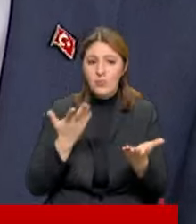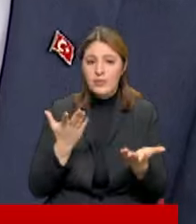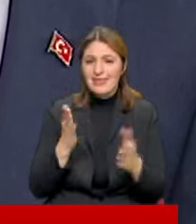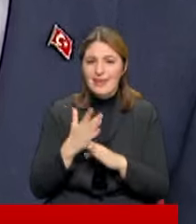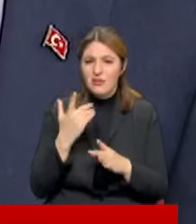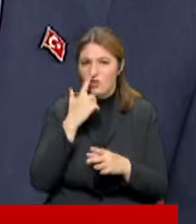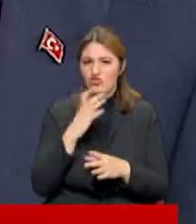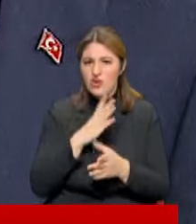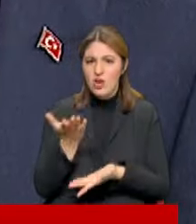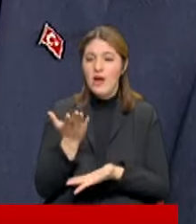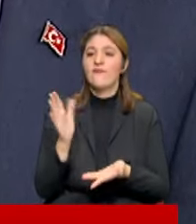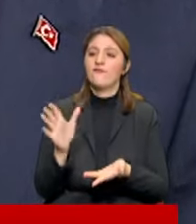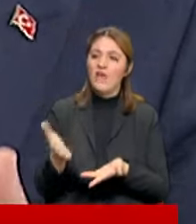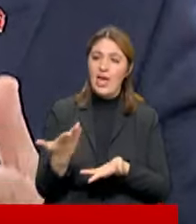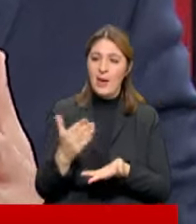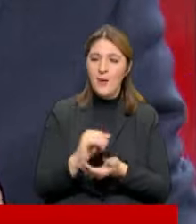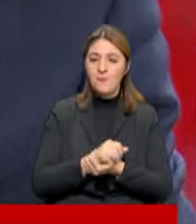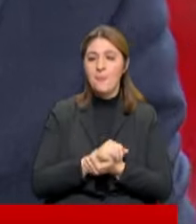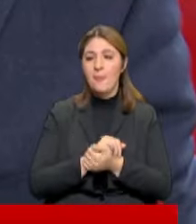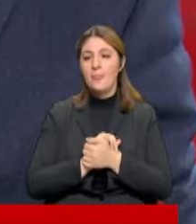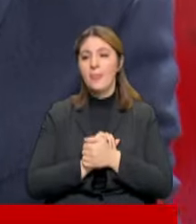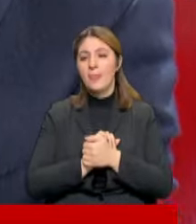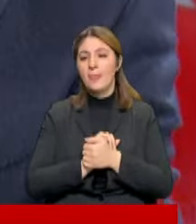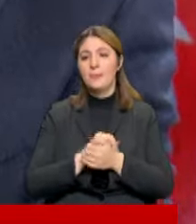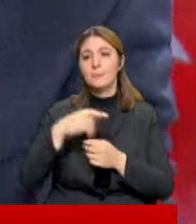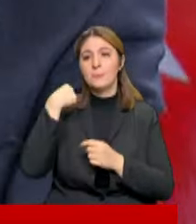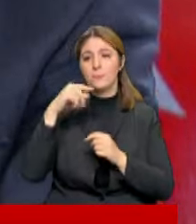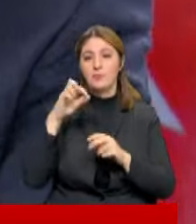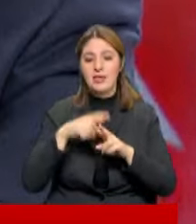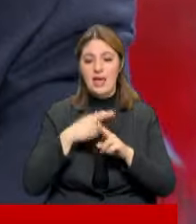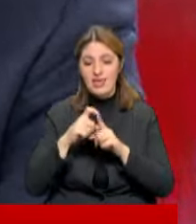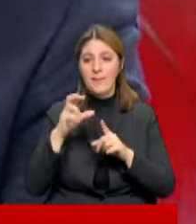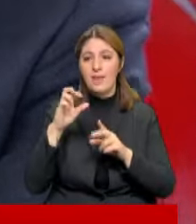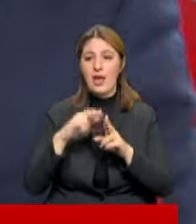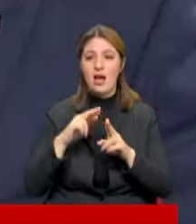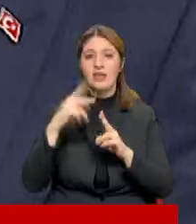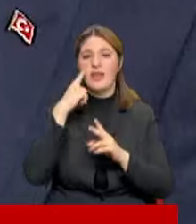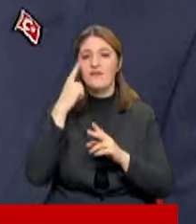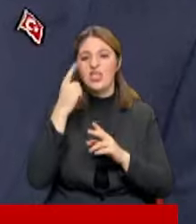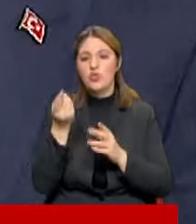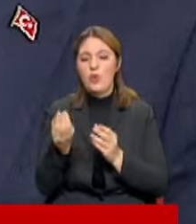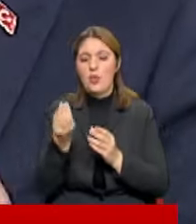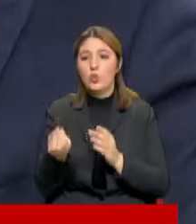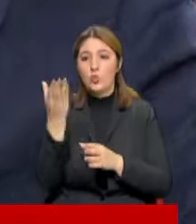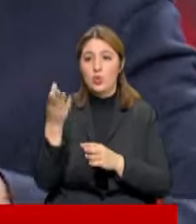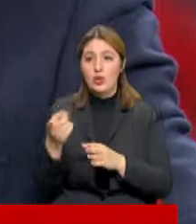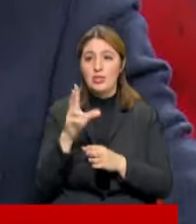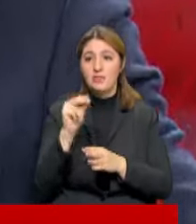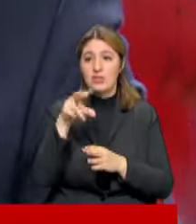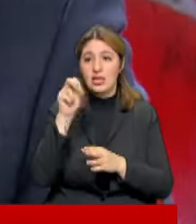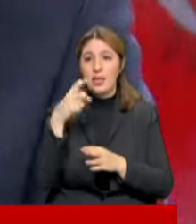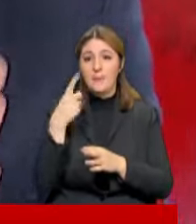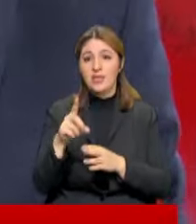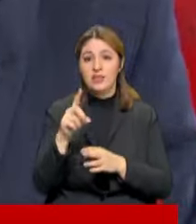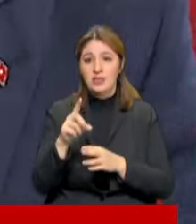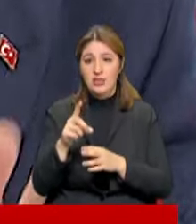veya veya Suriye'de PYD PKK terör örgütü devletçi kuruldu 70.000 80.000